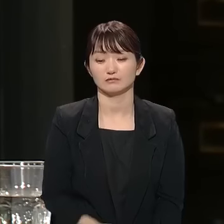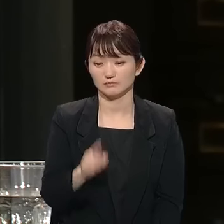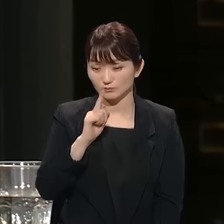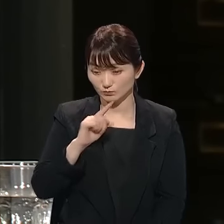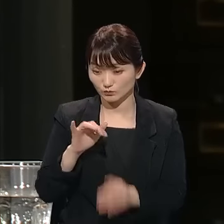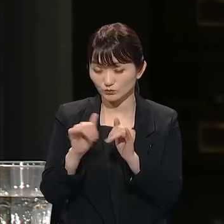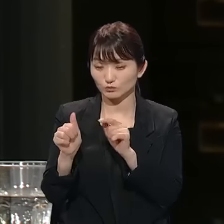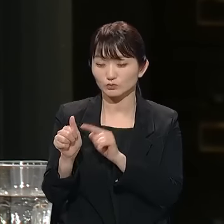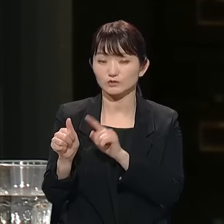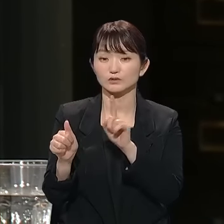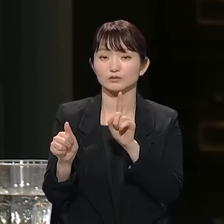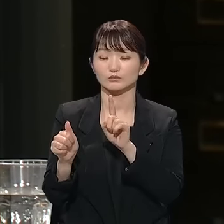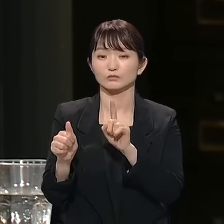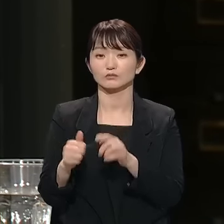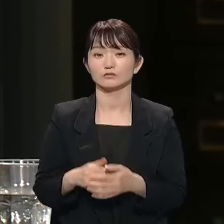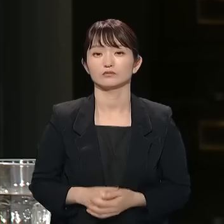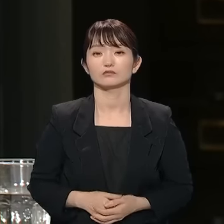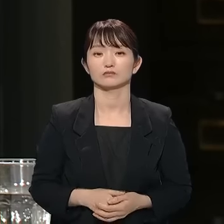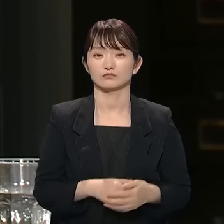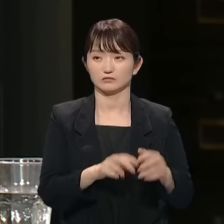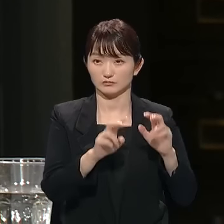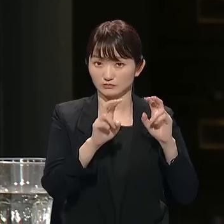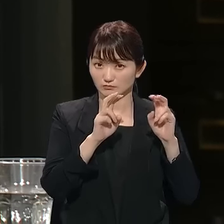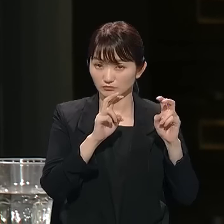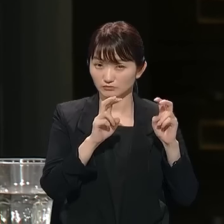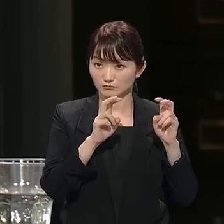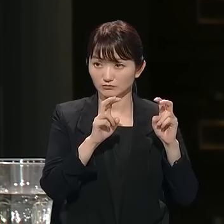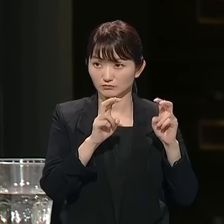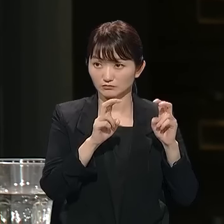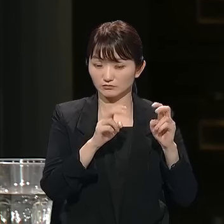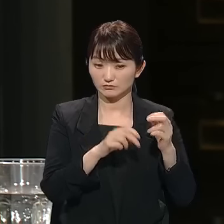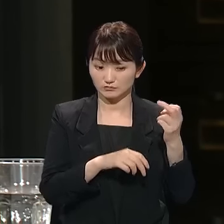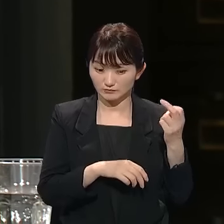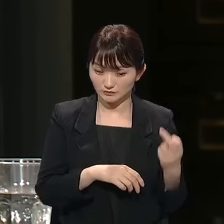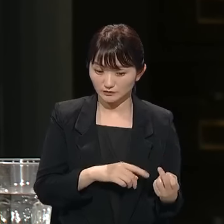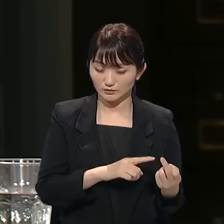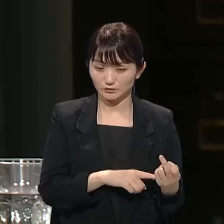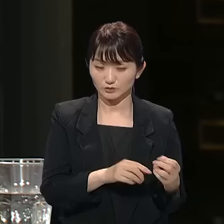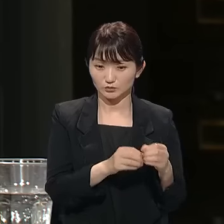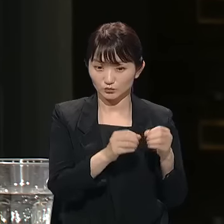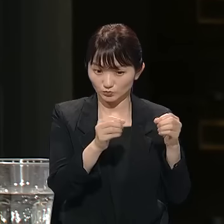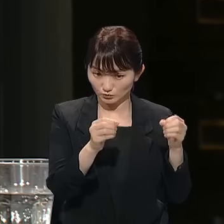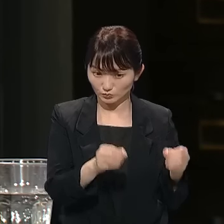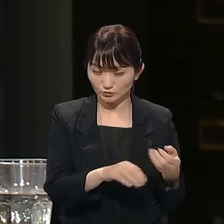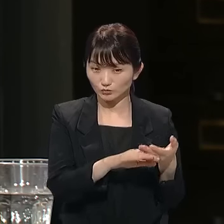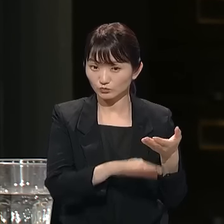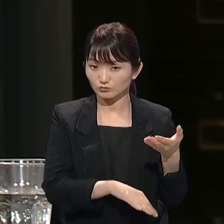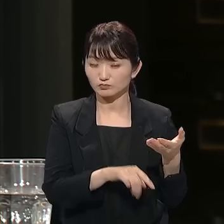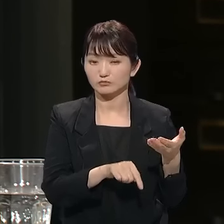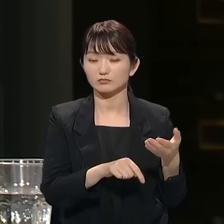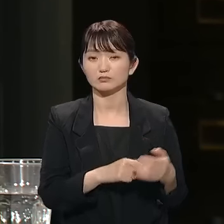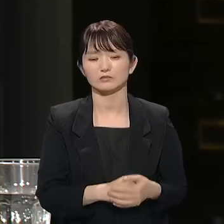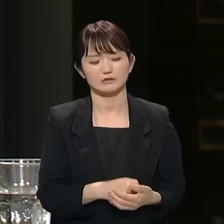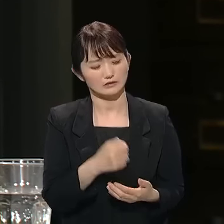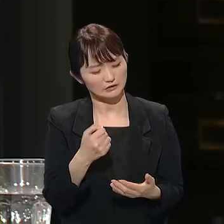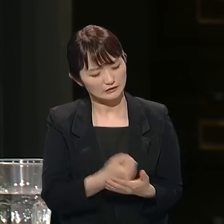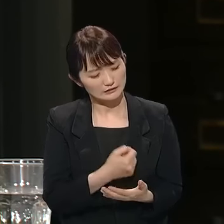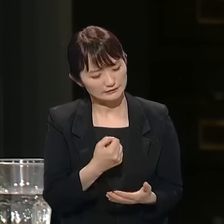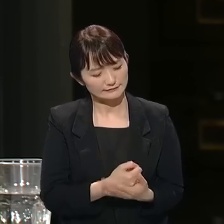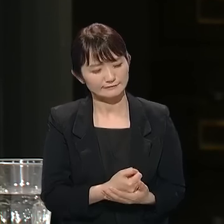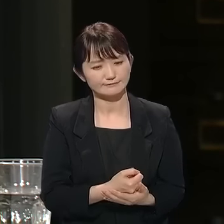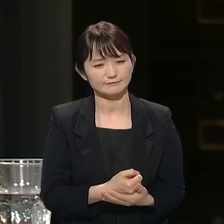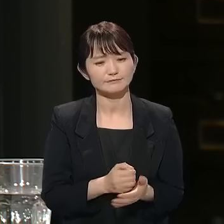제보자는요 뭐가 됐든 회사 동생이 동료 후배가 뭐 이렇게 안타까운 처지다